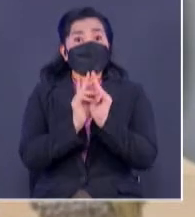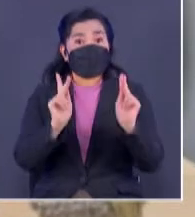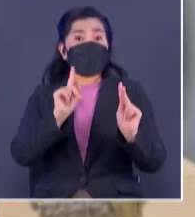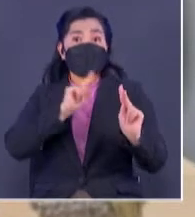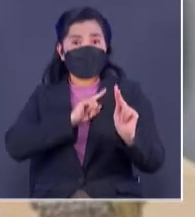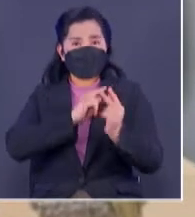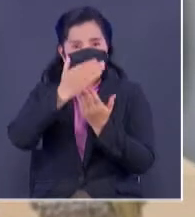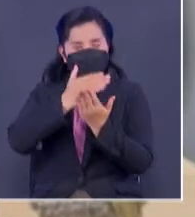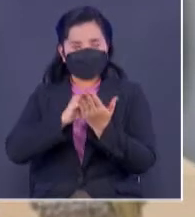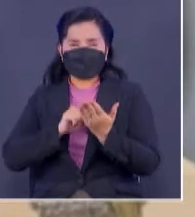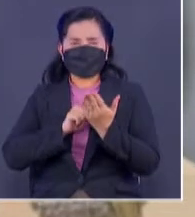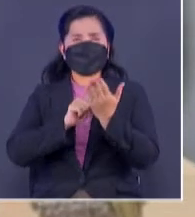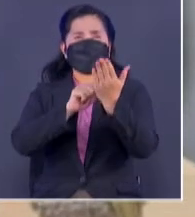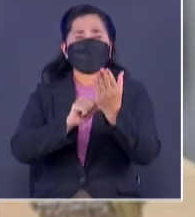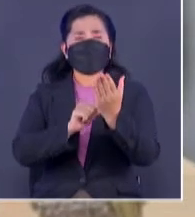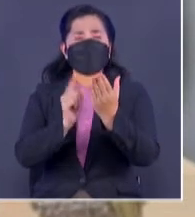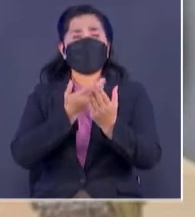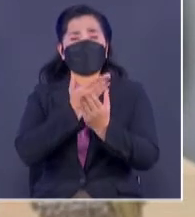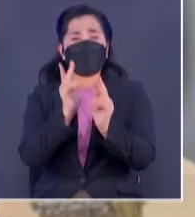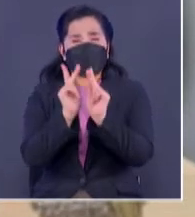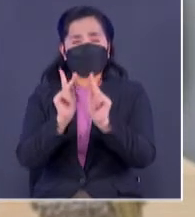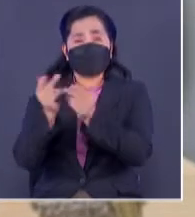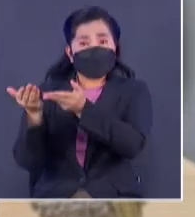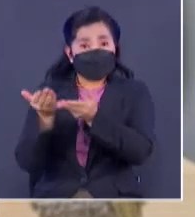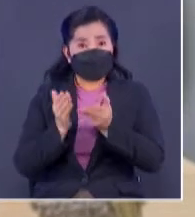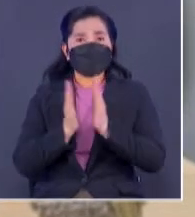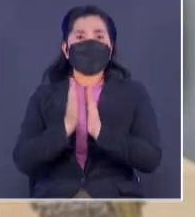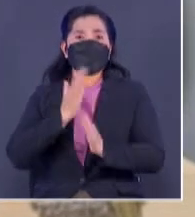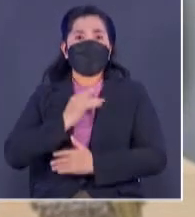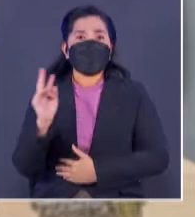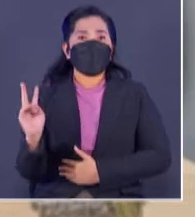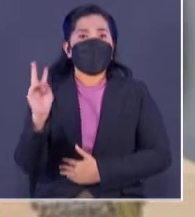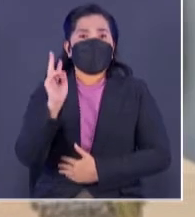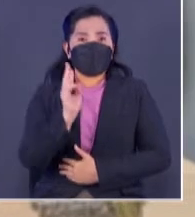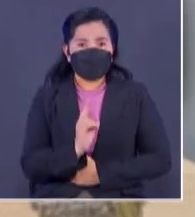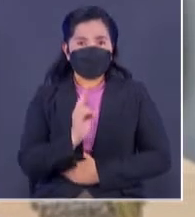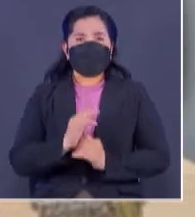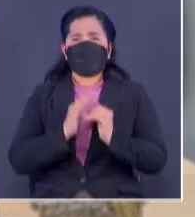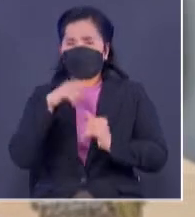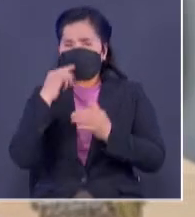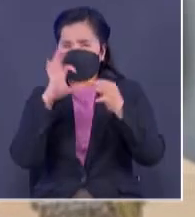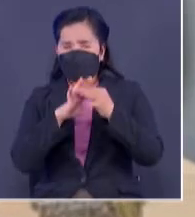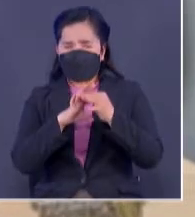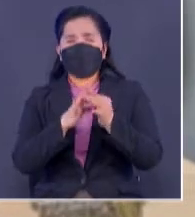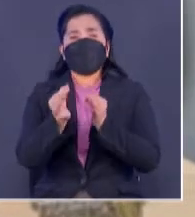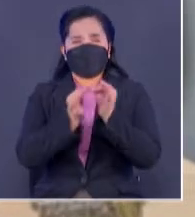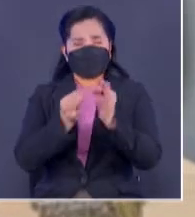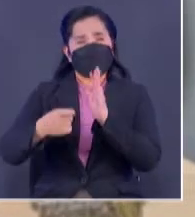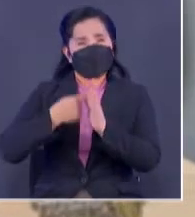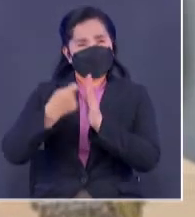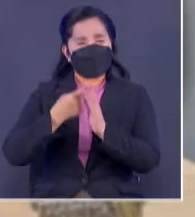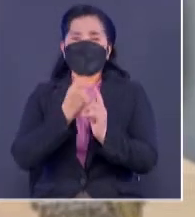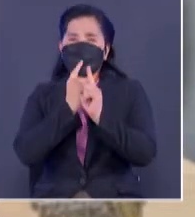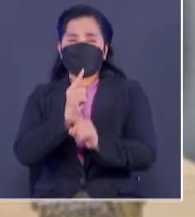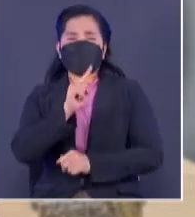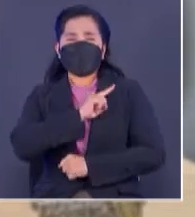รมธิการเพื่อขอมติออกหนังสือเชิญนิมนต์พระสงฆ์ทั้งสองรูปและบุคคลที่เกี่ยวข้องเข้ามาชี้แจงตามอำน